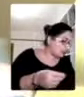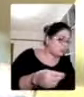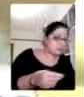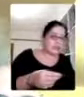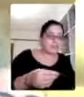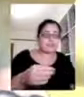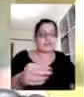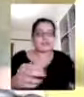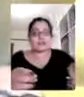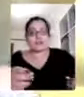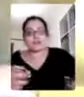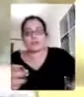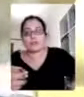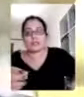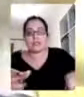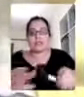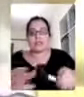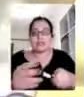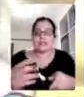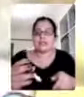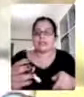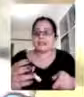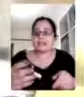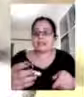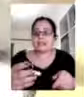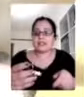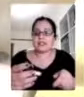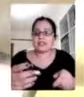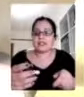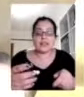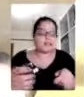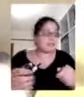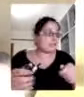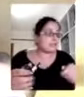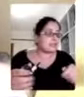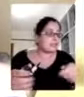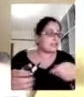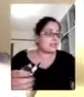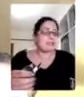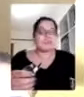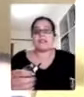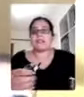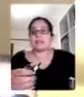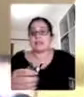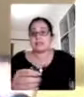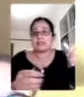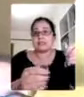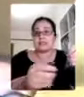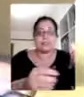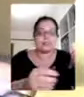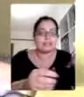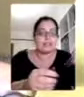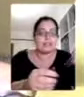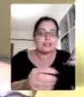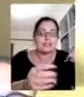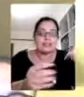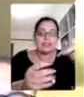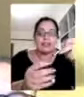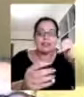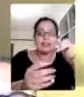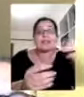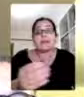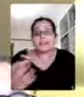de doğru dürüst sipariş verebilsem. Çünkü burada sipariş vermeye kalktığınız zaman diğer İzmirli arkadaşlar da teyit